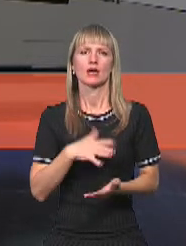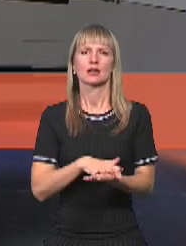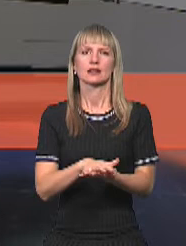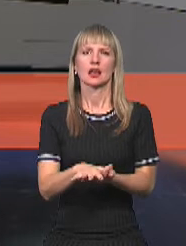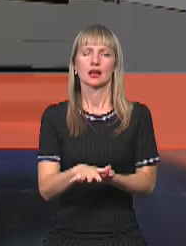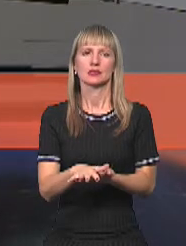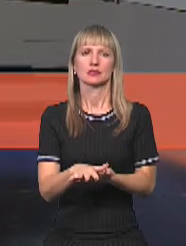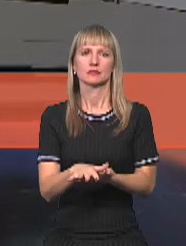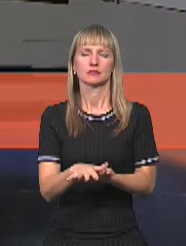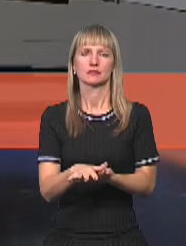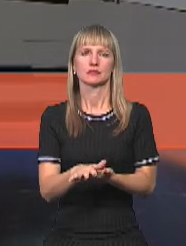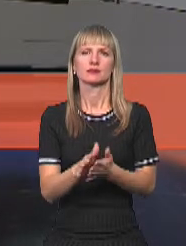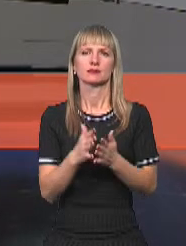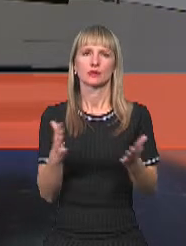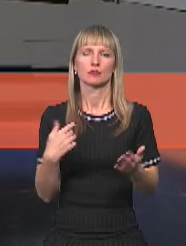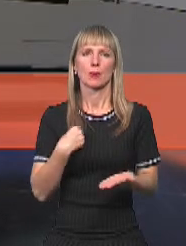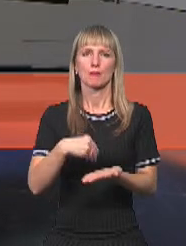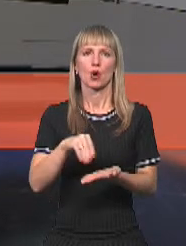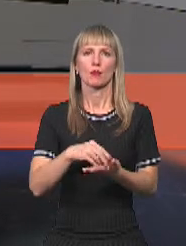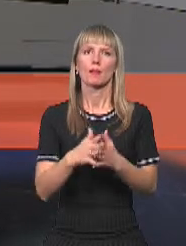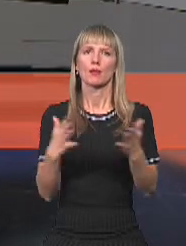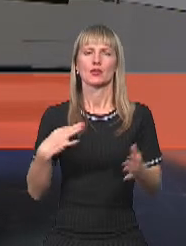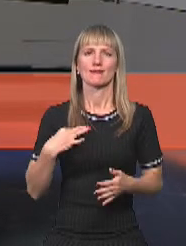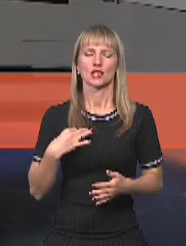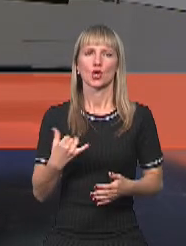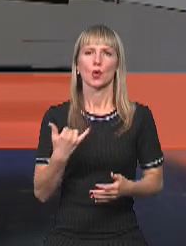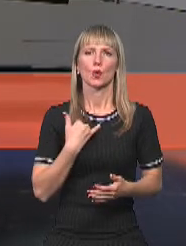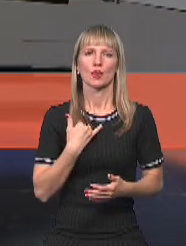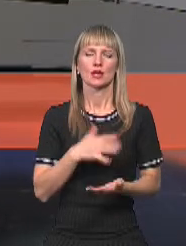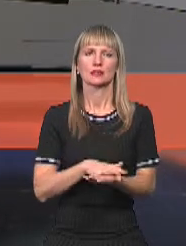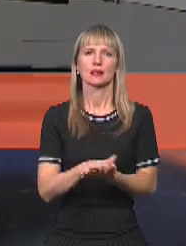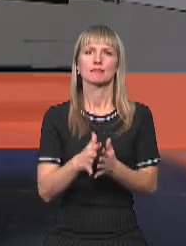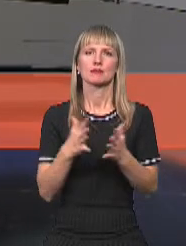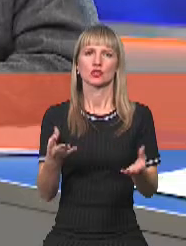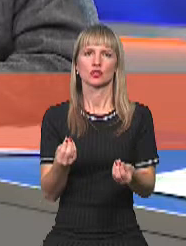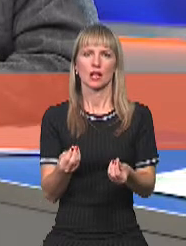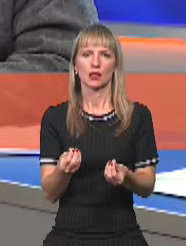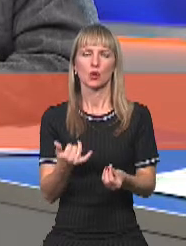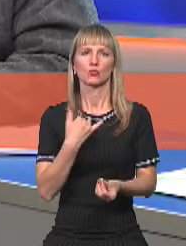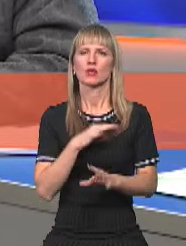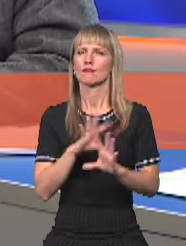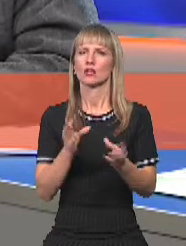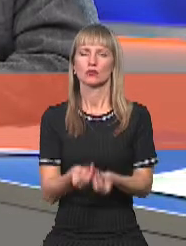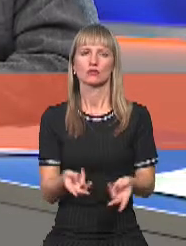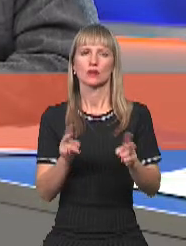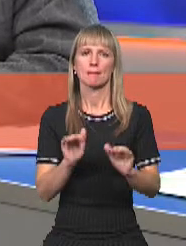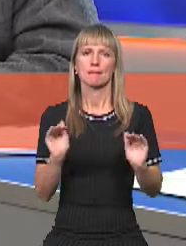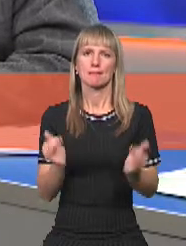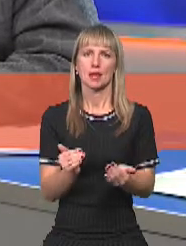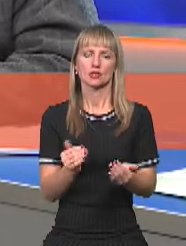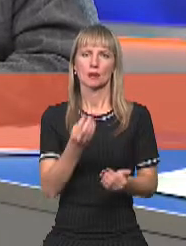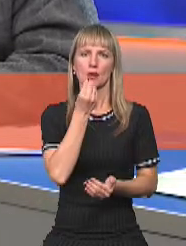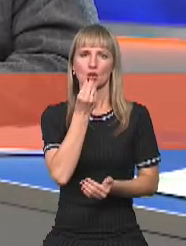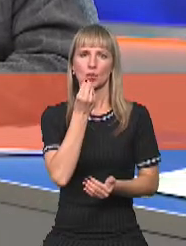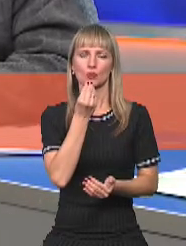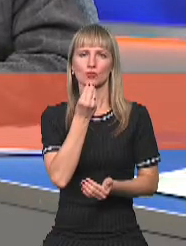больше. Покупаем больше вещей, у нас тратим больше денег, у нас в итоге остается намного меньше тех же самых